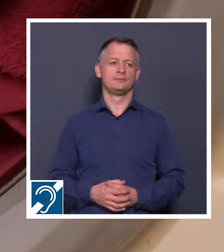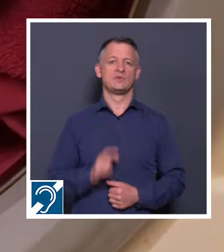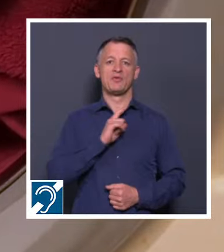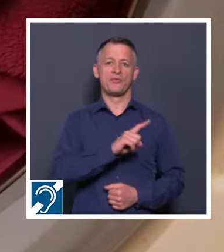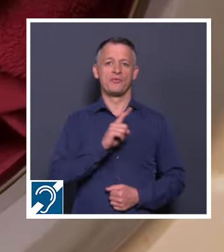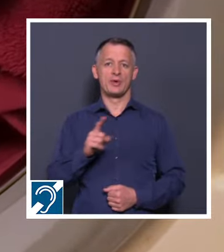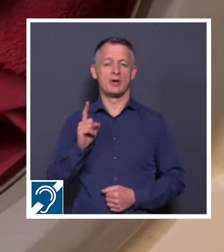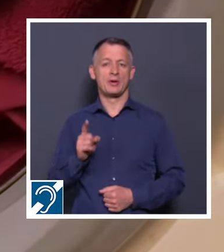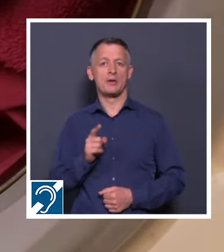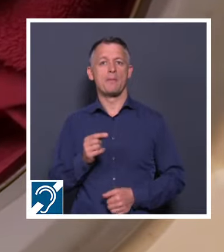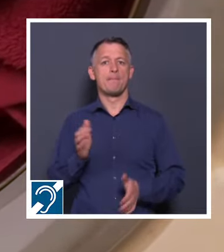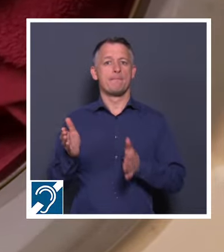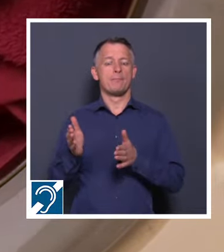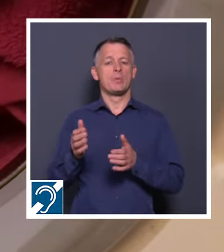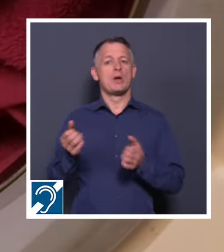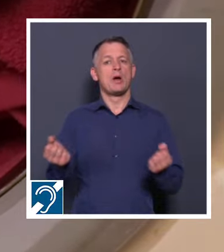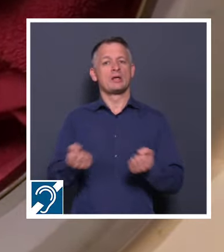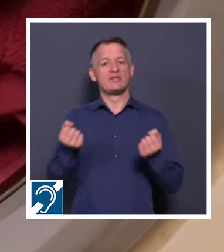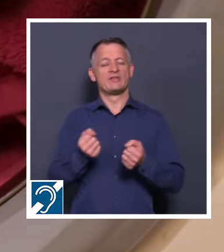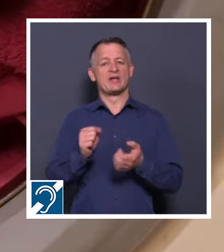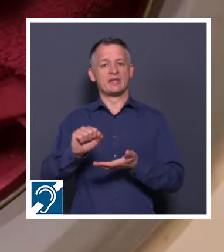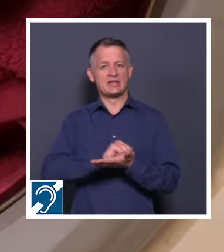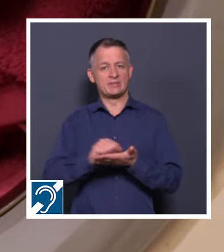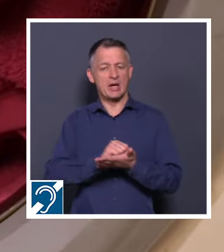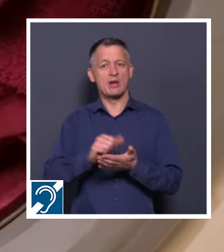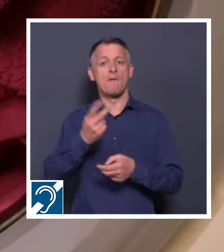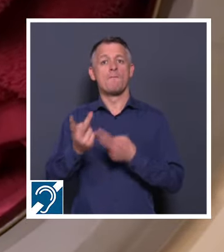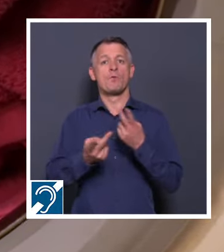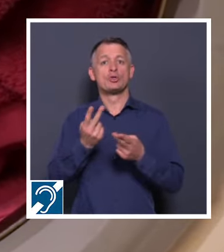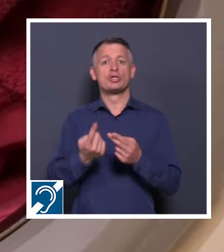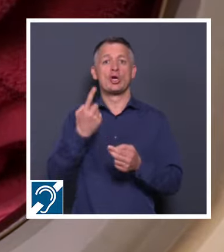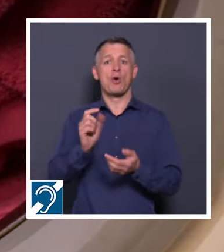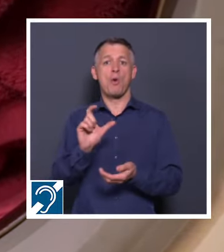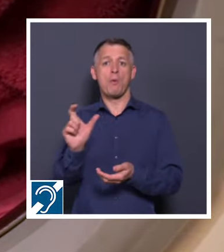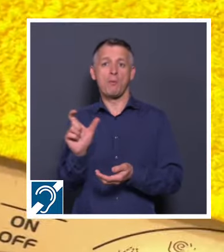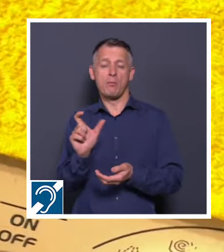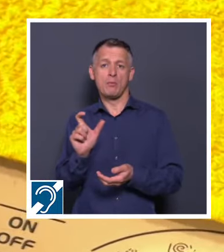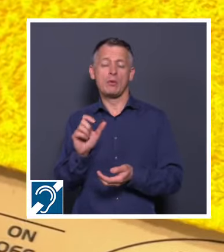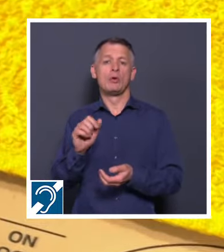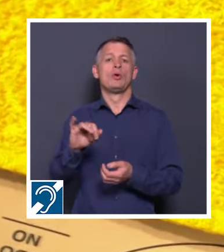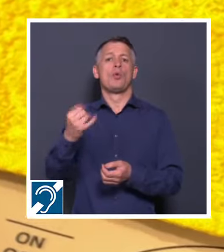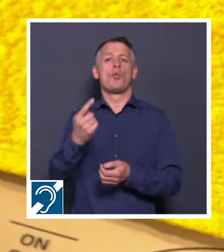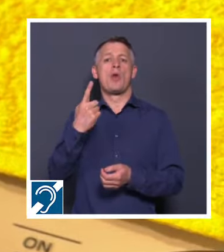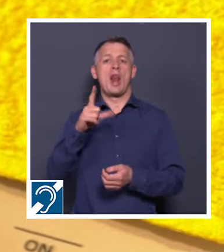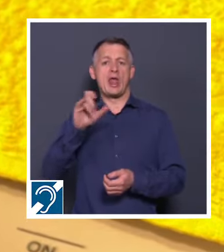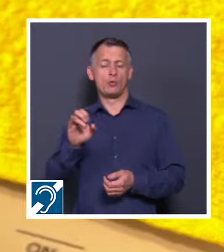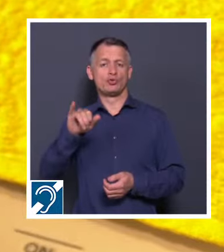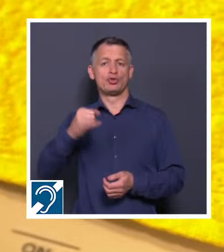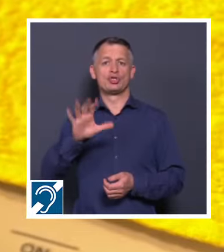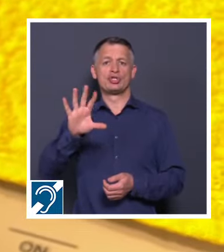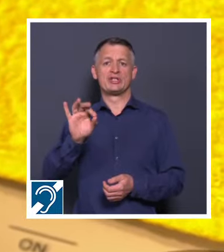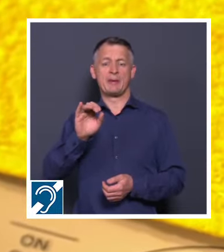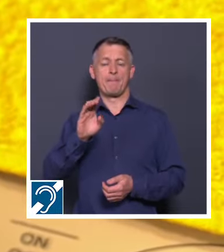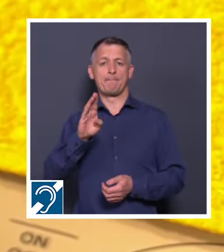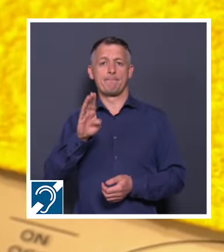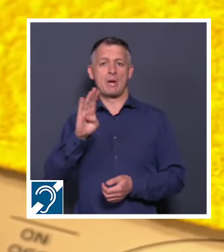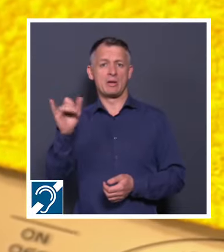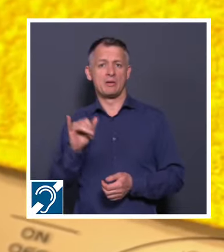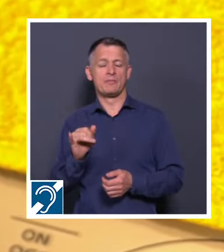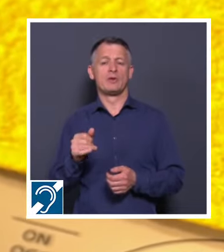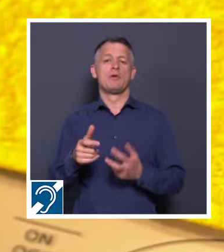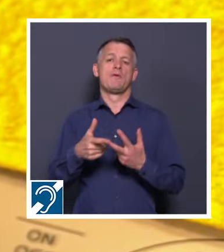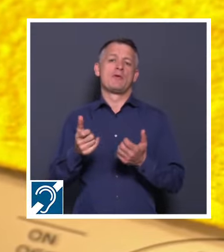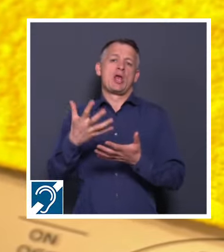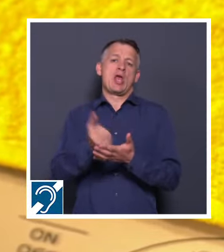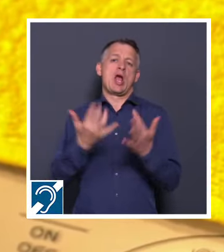Fiecare ciclu de spălare consumă câte o doză de detergent, adică cel puțin 1,50 lei, asta fără a lua în calcul energia și apa